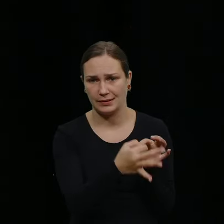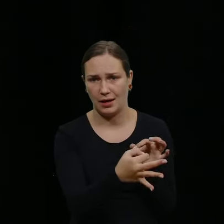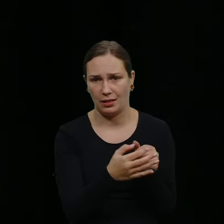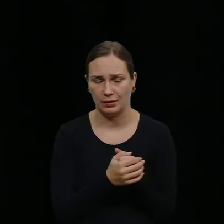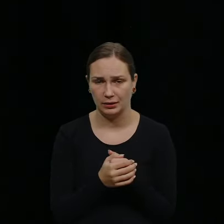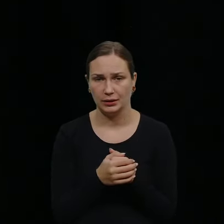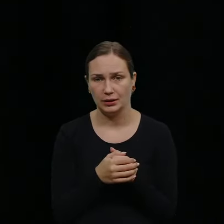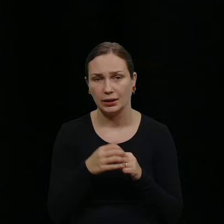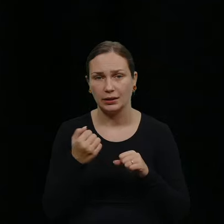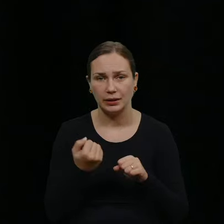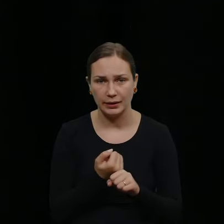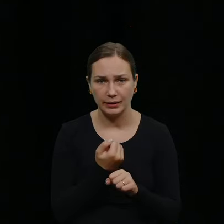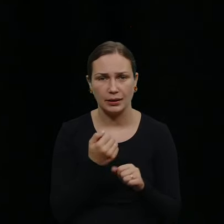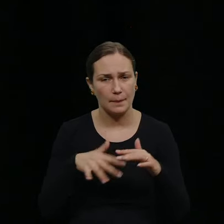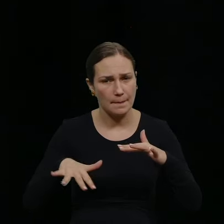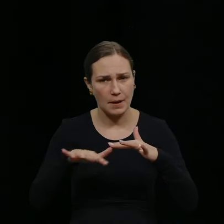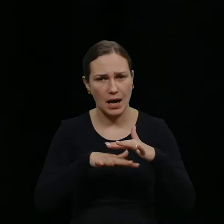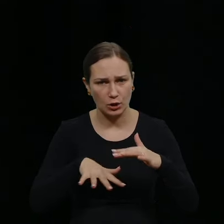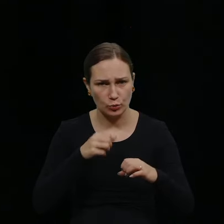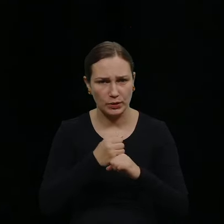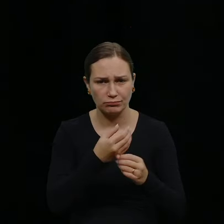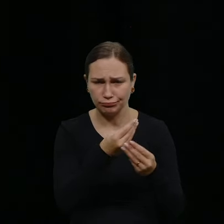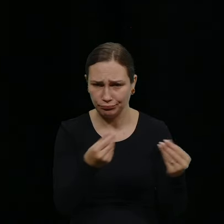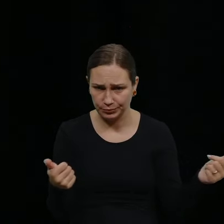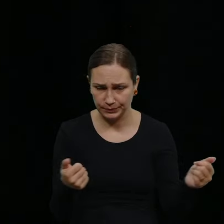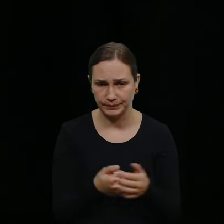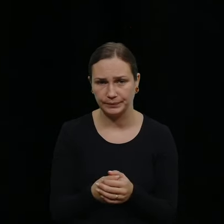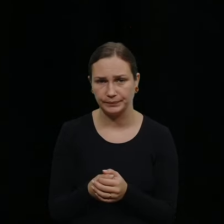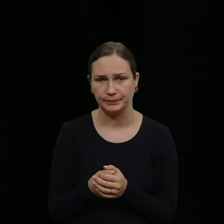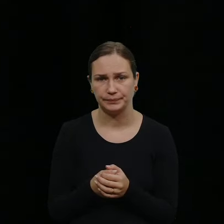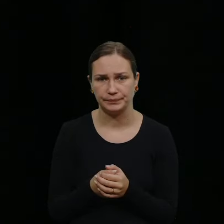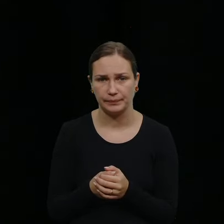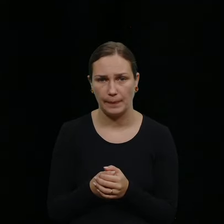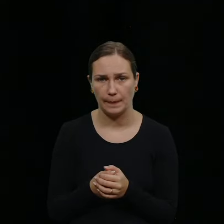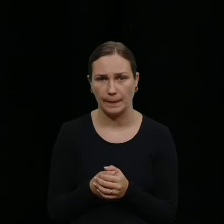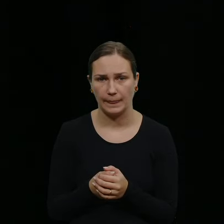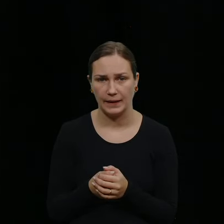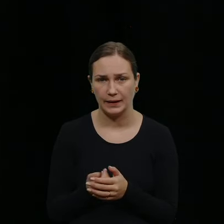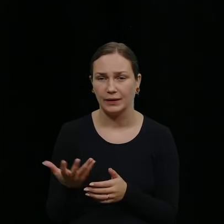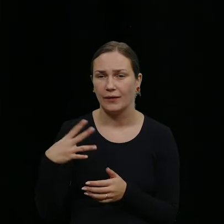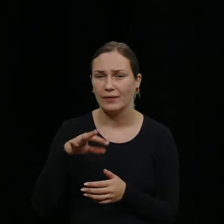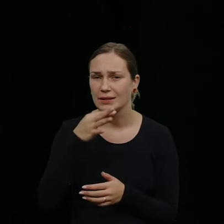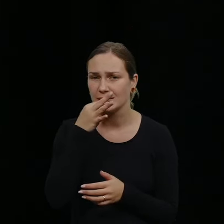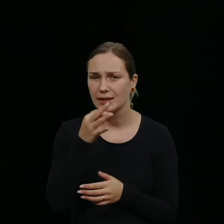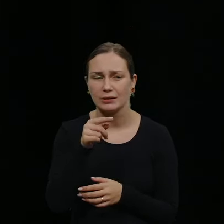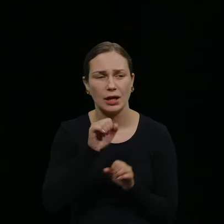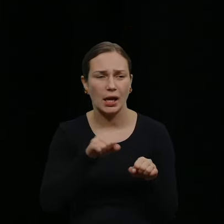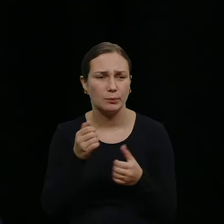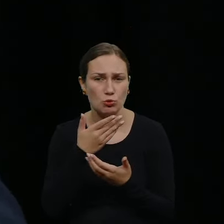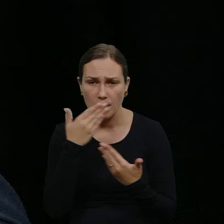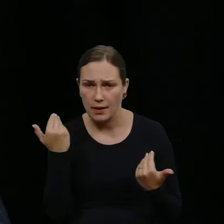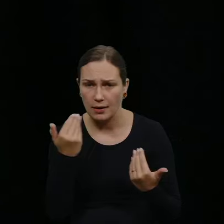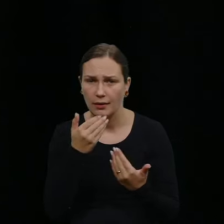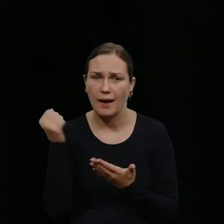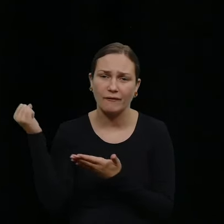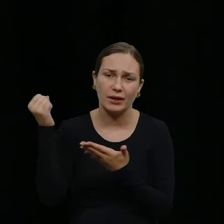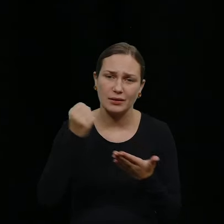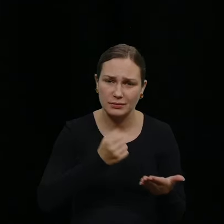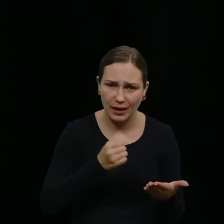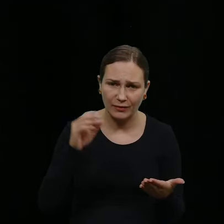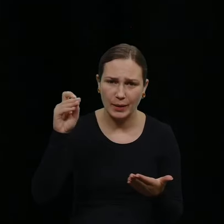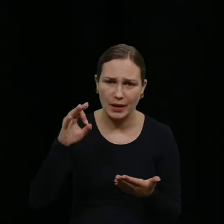turime padėti pagrindus, kad tai išnyktų. Nu, tikrai visi sakė, tokių galimybių nėra, kad būtų